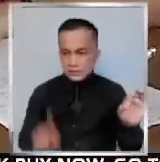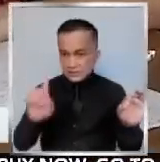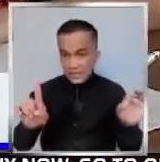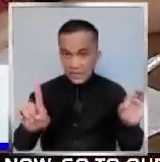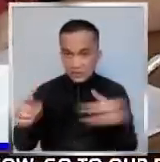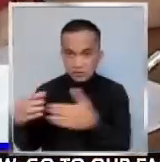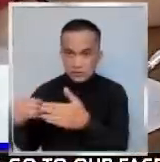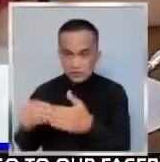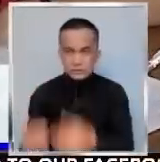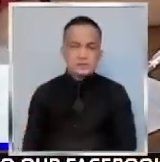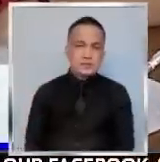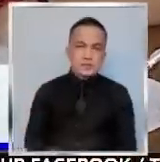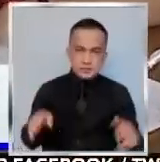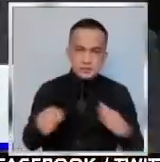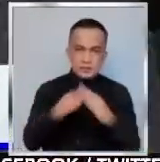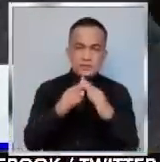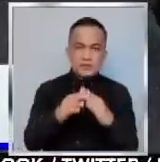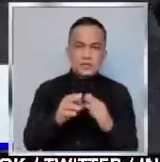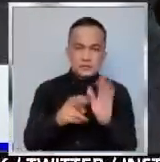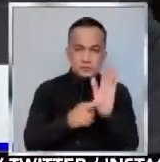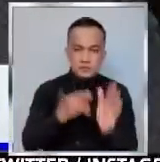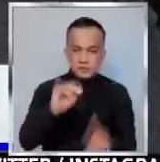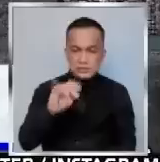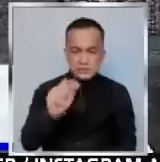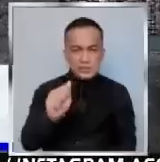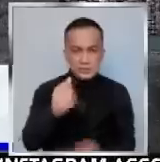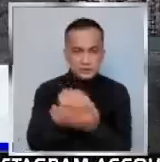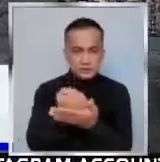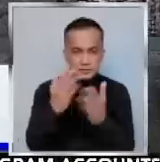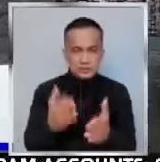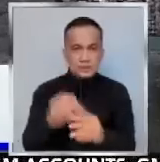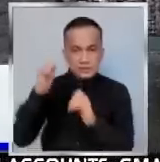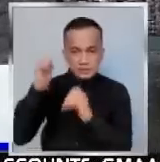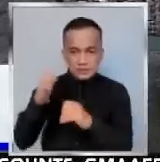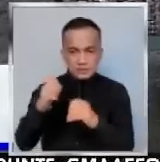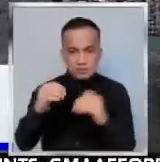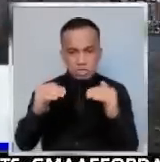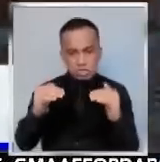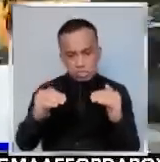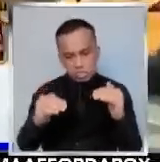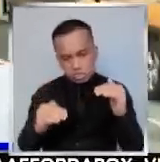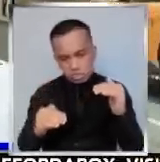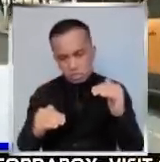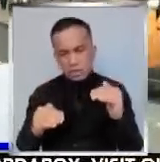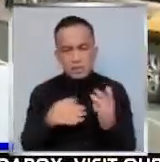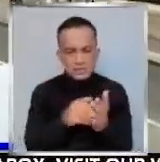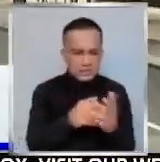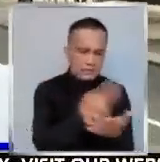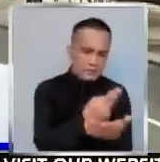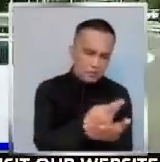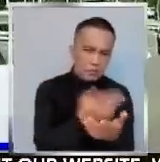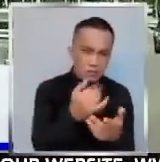Albay Representative Joey Salceda, isang ekonomista, asahan ang patuloy na paghina ng piso kontra dolyar dahil hindi pa tapos